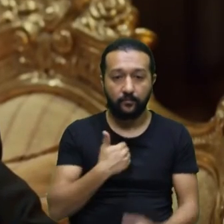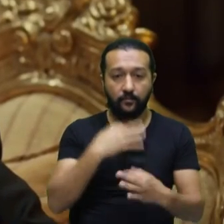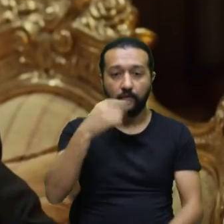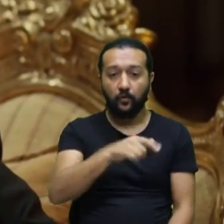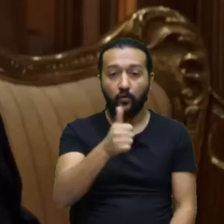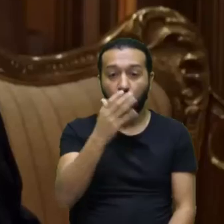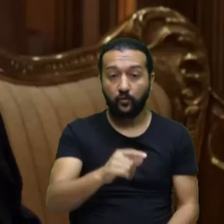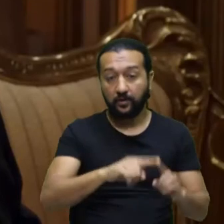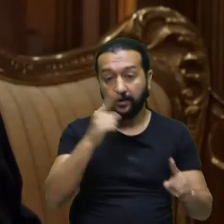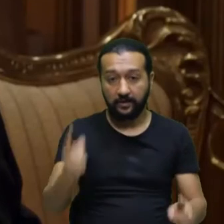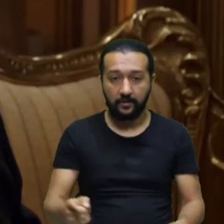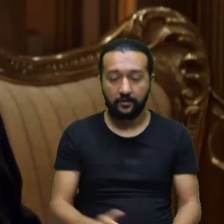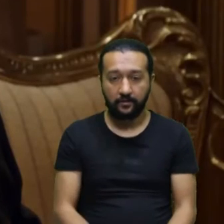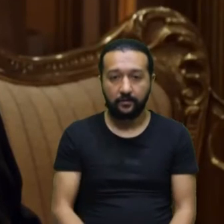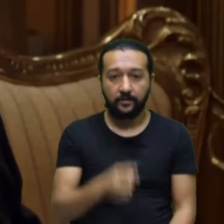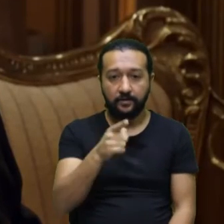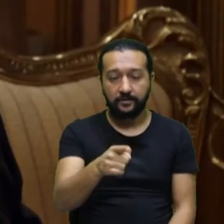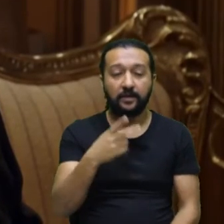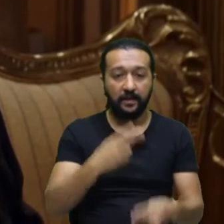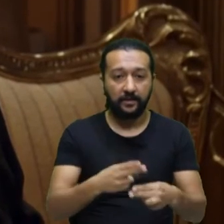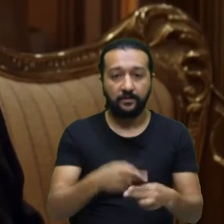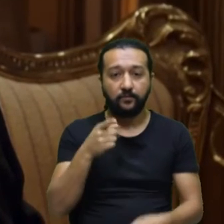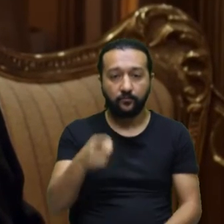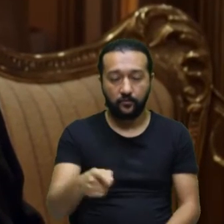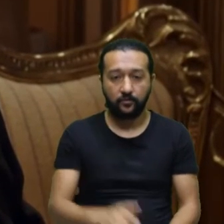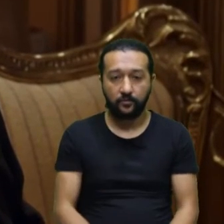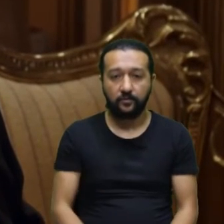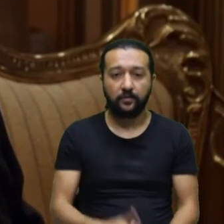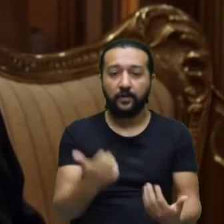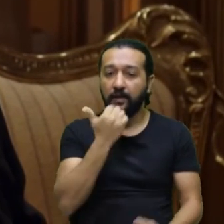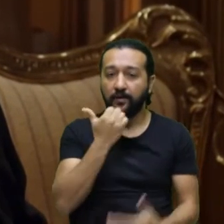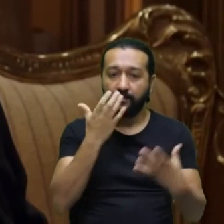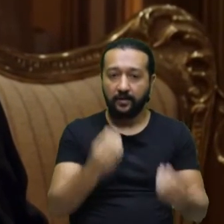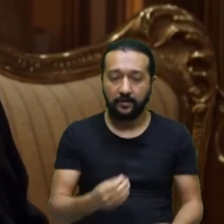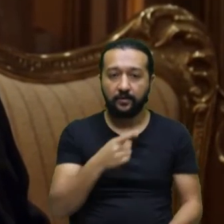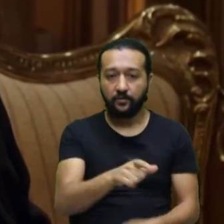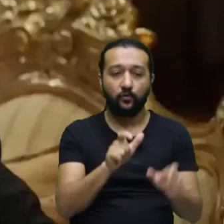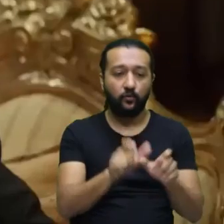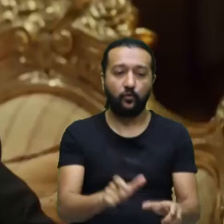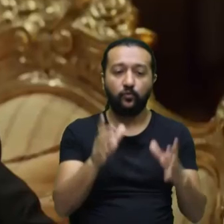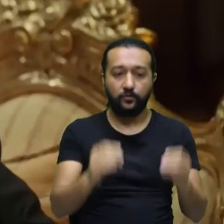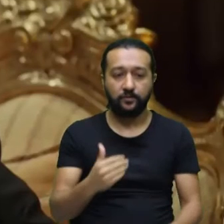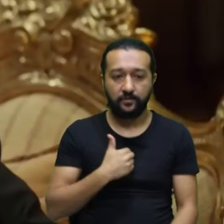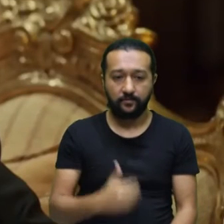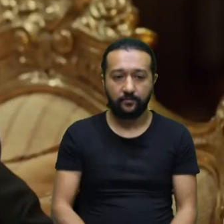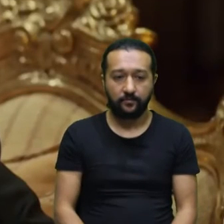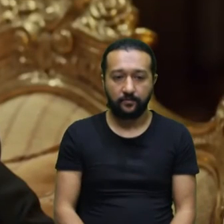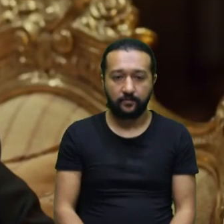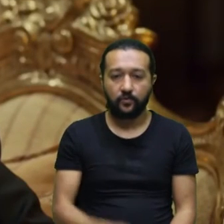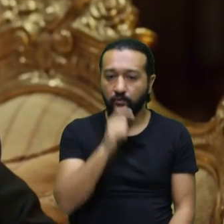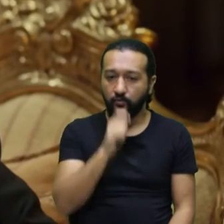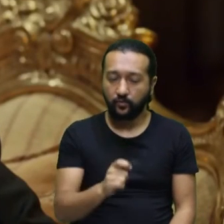Ben o gün gelene kadar sizin adınıza bu emanetin koruyucusu